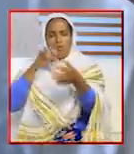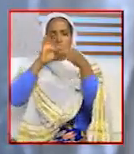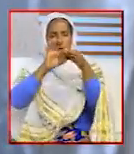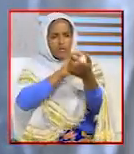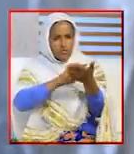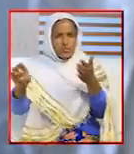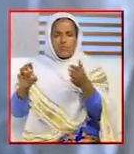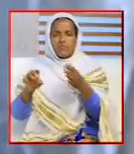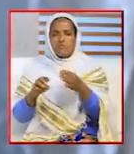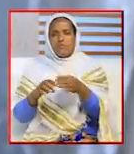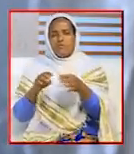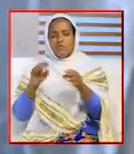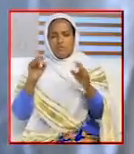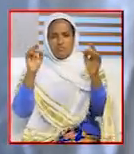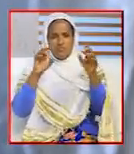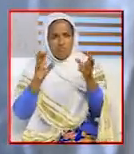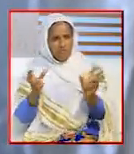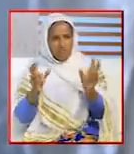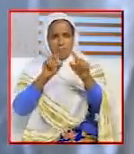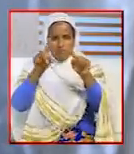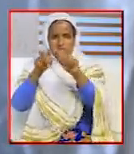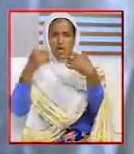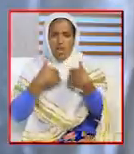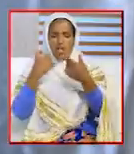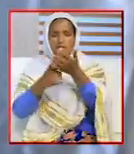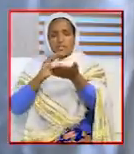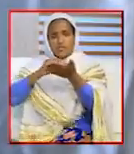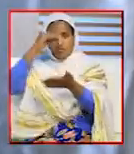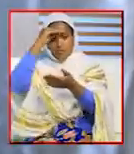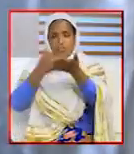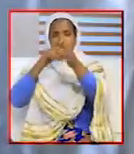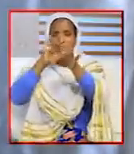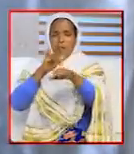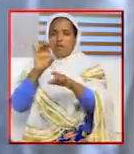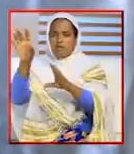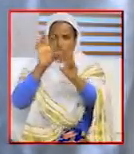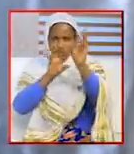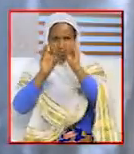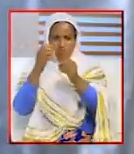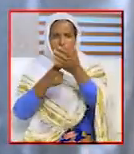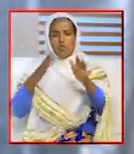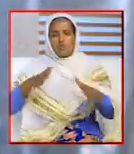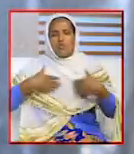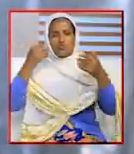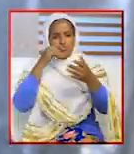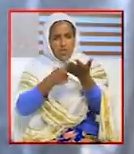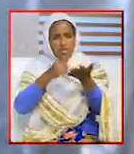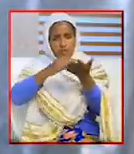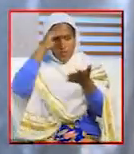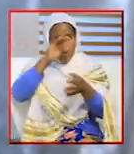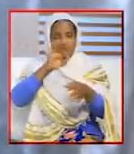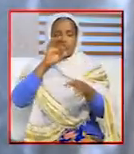የማኅበረ ቅዱሳን መልቲሚዲያ አለው። በጣም ጥሩ ጥሩ የሆኑ እነዚህ ትምህርቶች እዛ ላይ አፕሎድ ተደርገው ወጣቶቹ